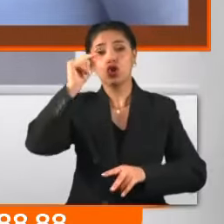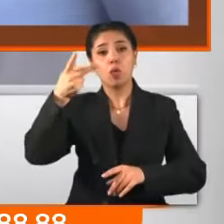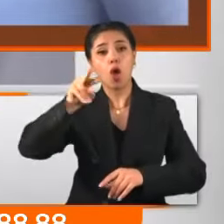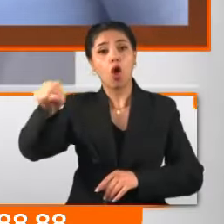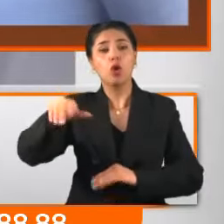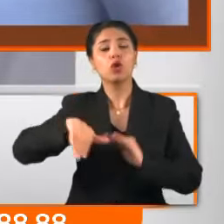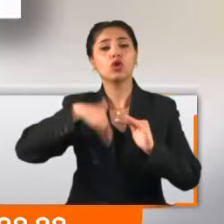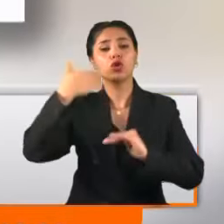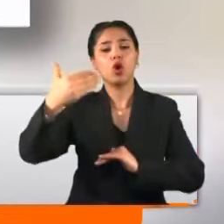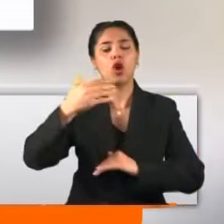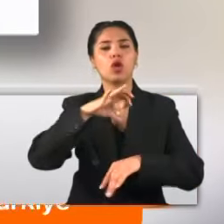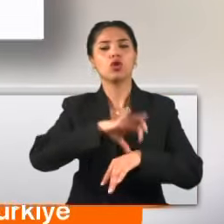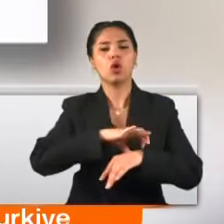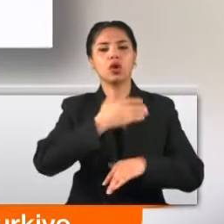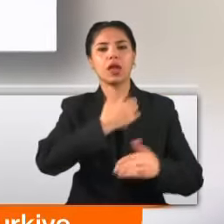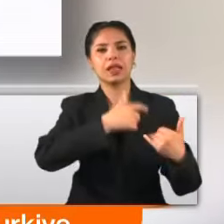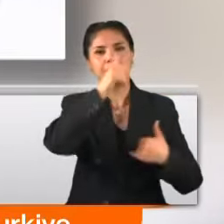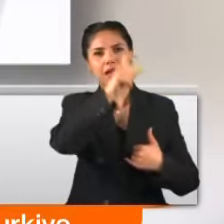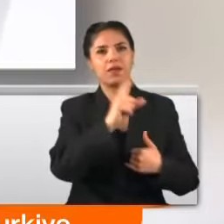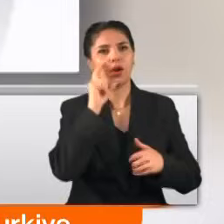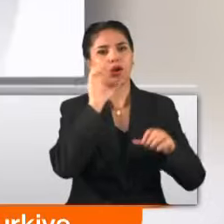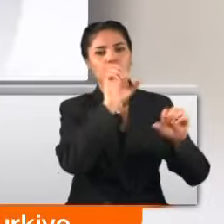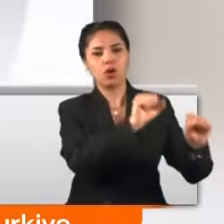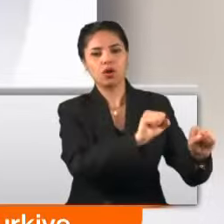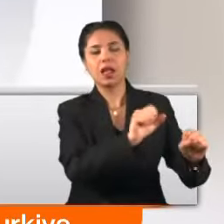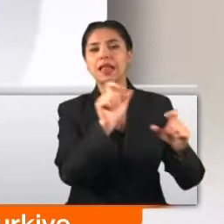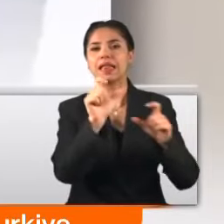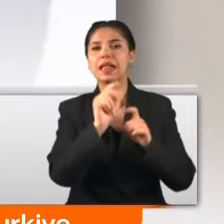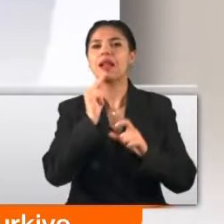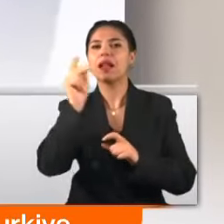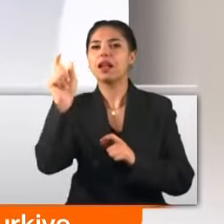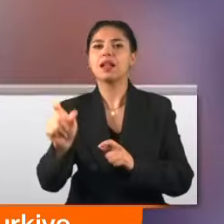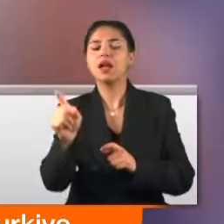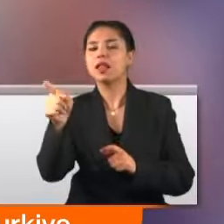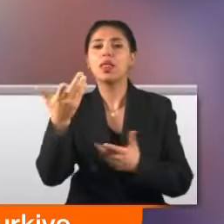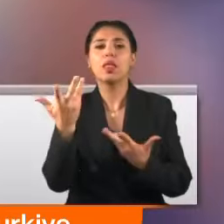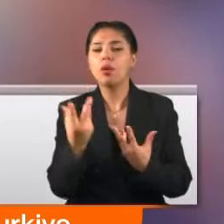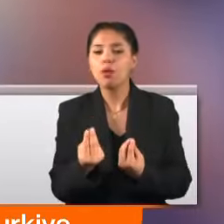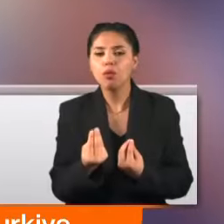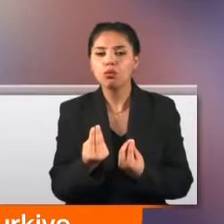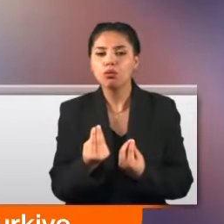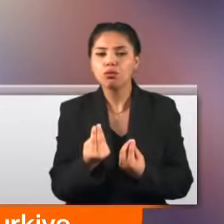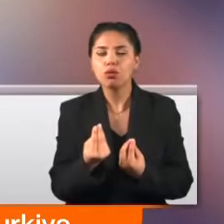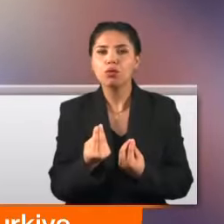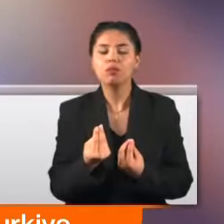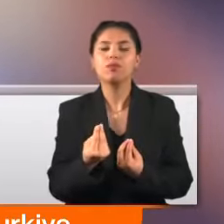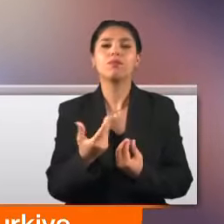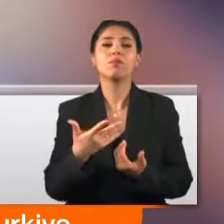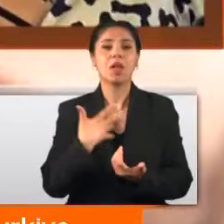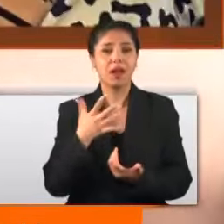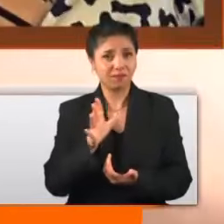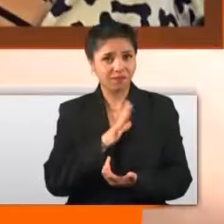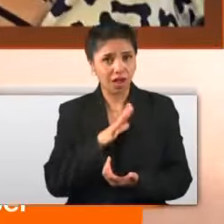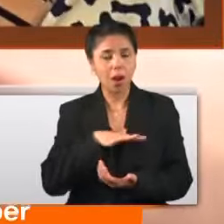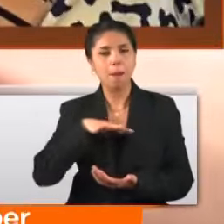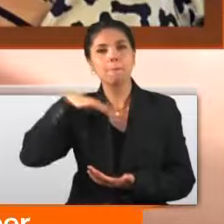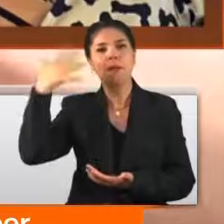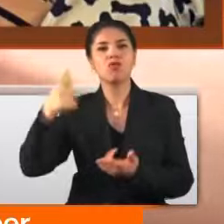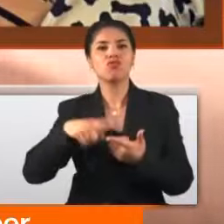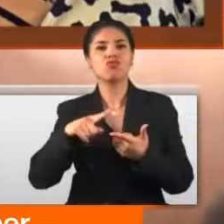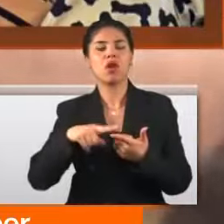gözaltına alınmıştı. Selen hemşireye ne oldu? Sır perdesi henüz kalkmamıştı ki yeni bir skandal daha yaşandı. Genç bir